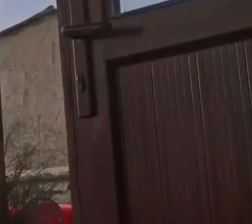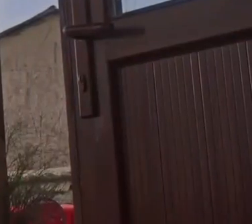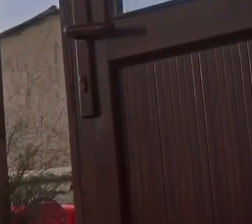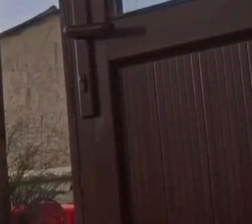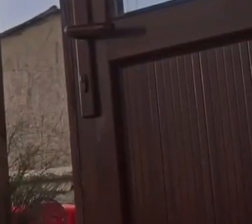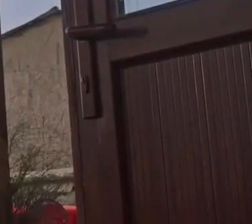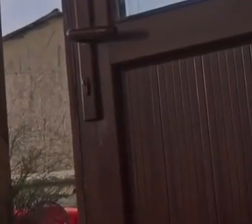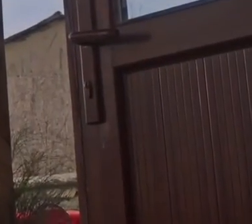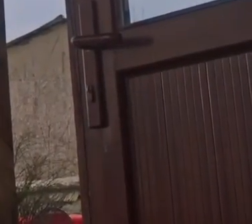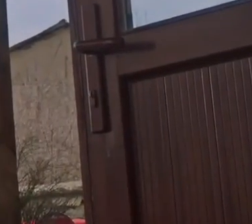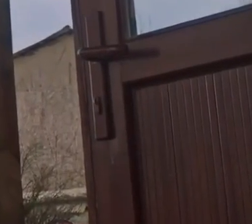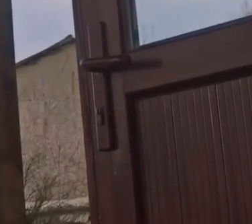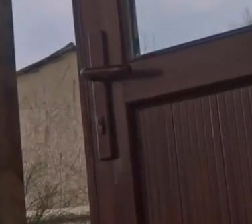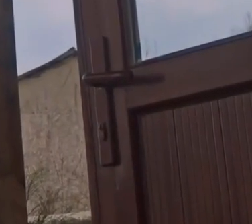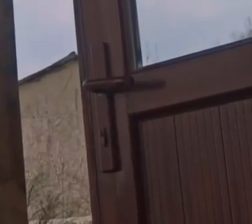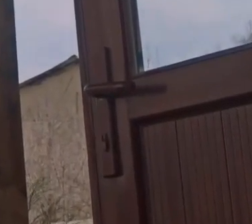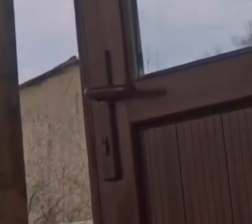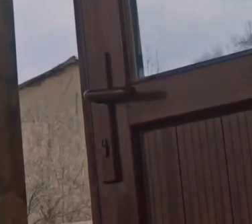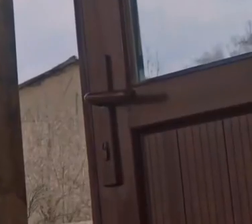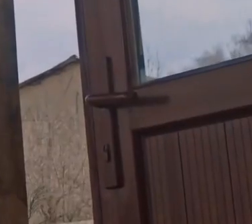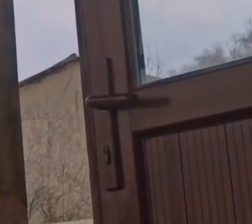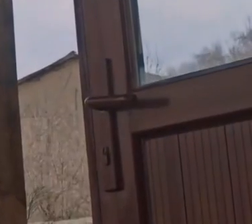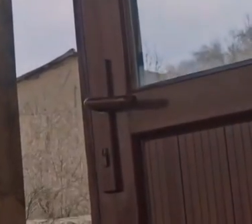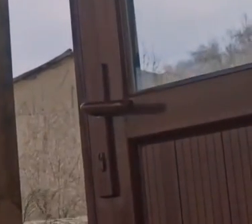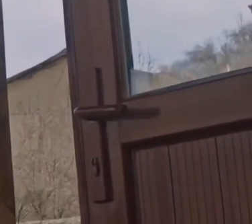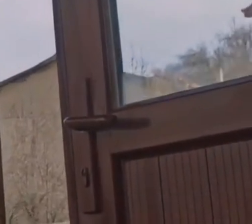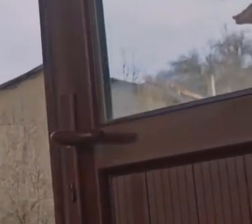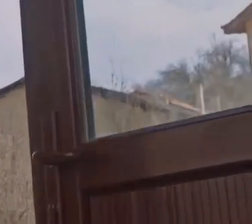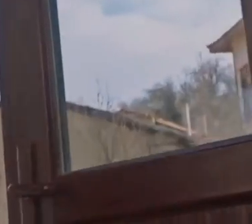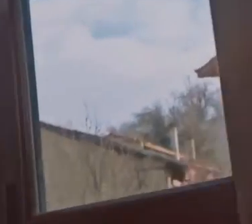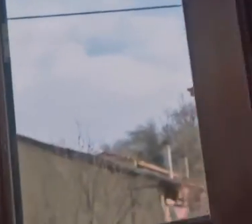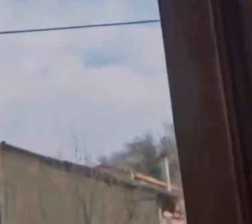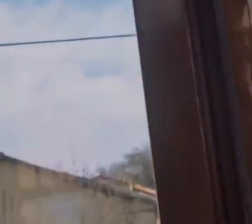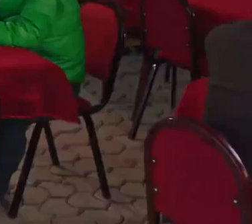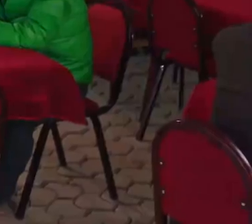üstünde siyah takım elbisesi, omzunda beyaz bir atkıyla kahveye geldi.